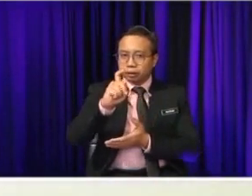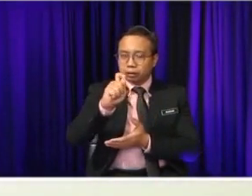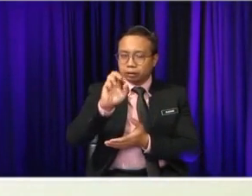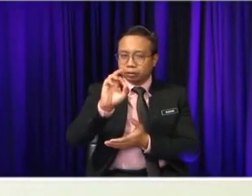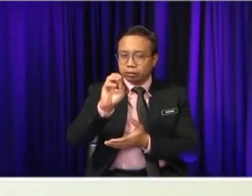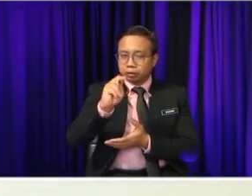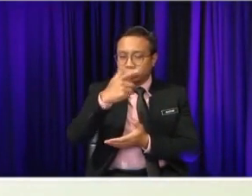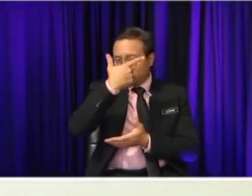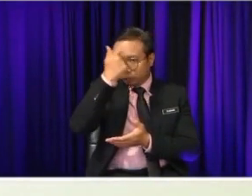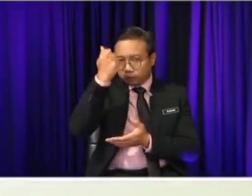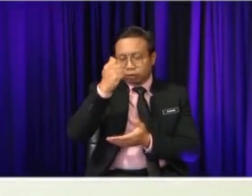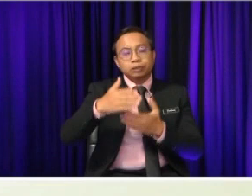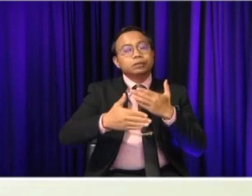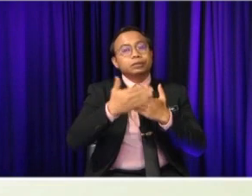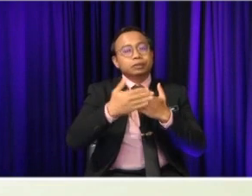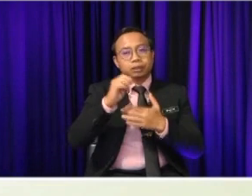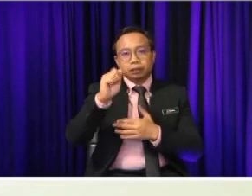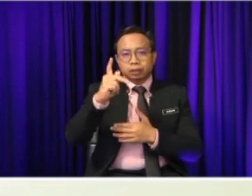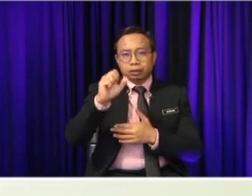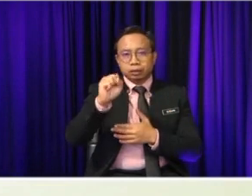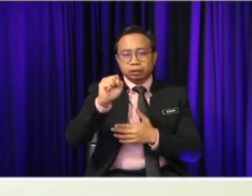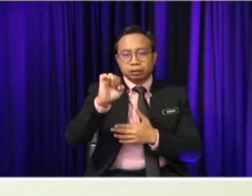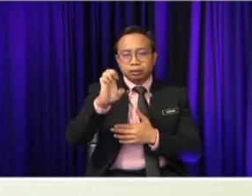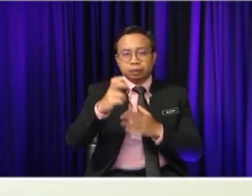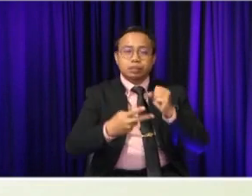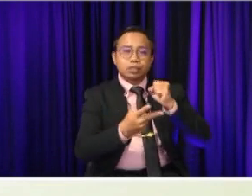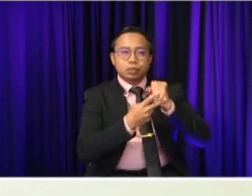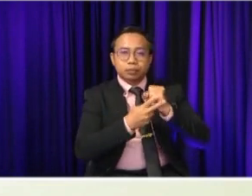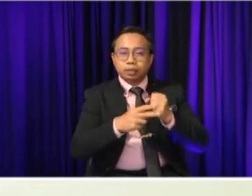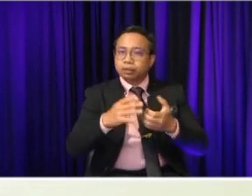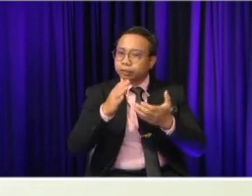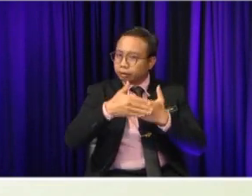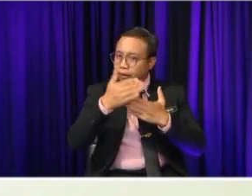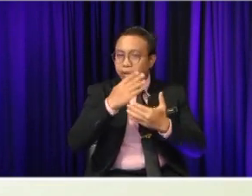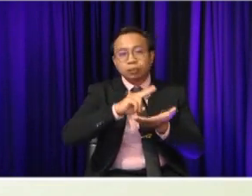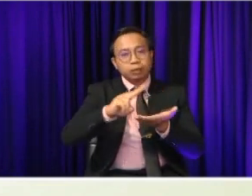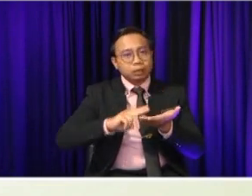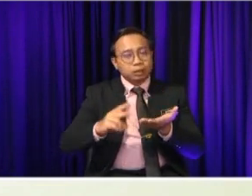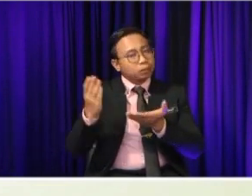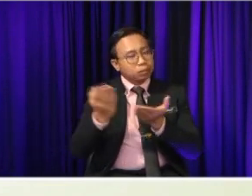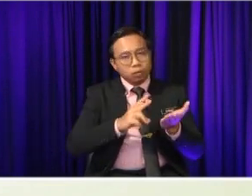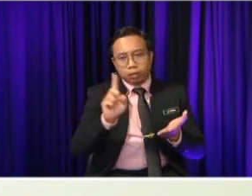mudah diakses jimat dan mudah dibaca di mana-mana